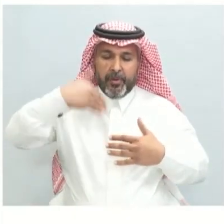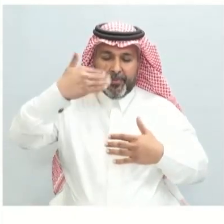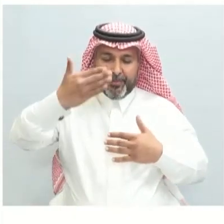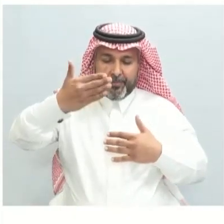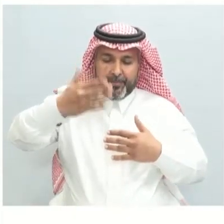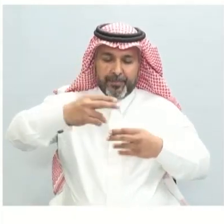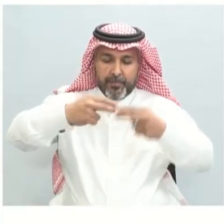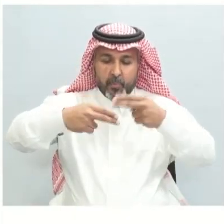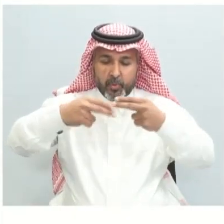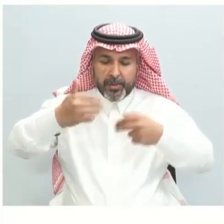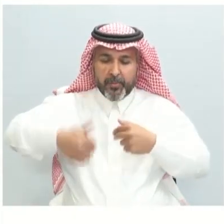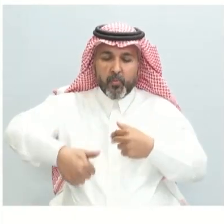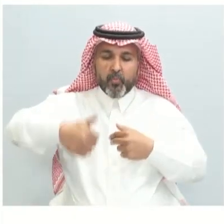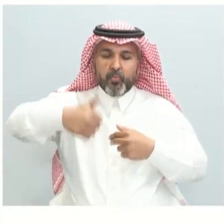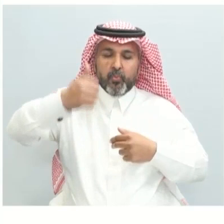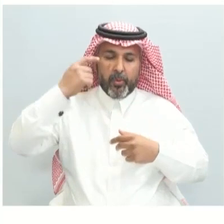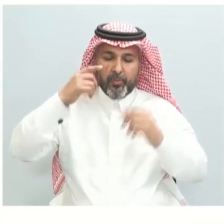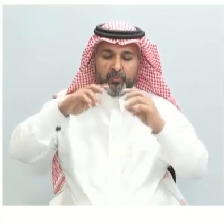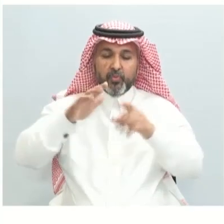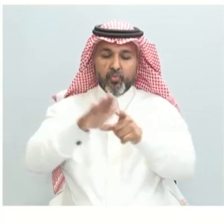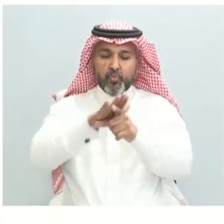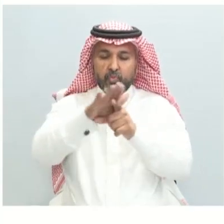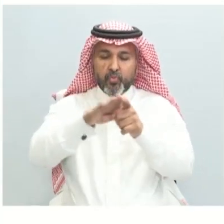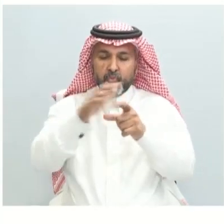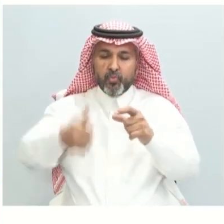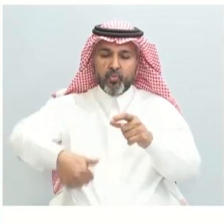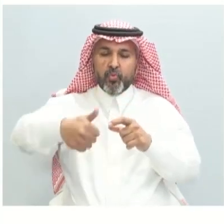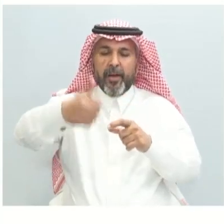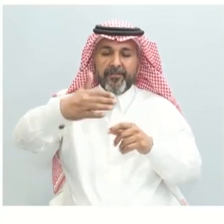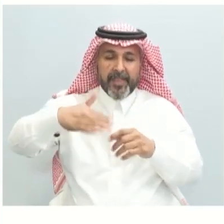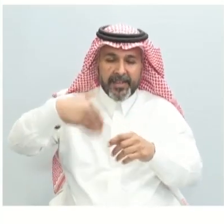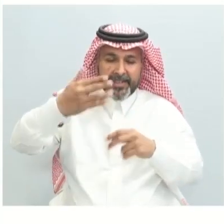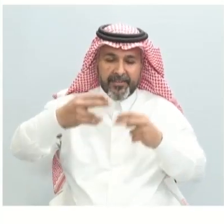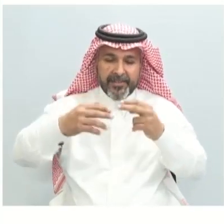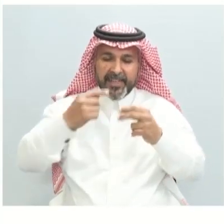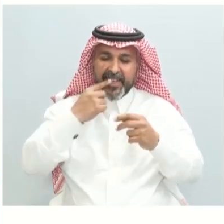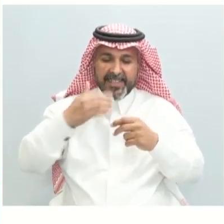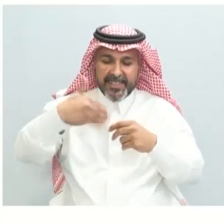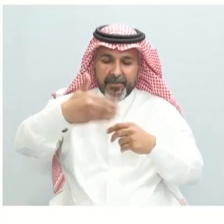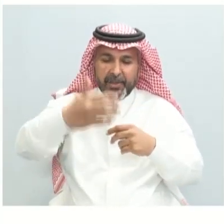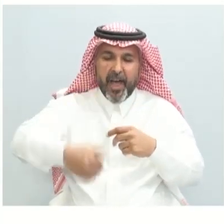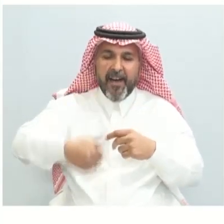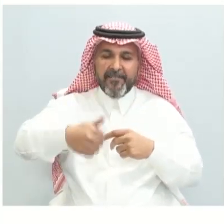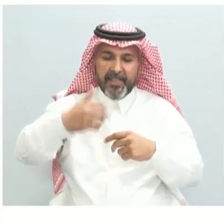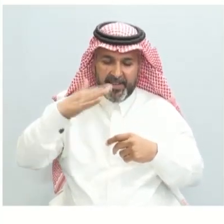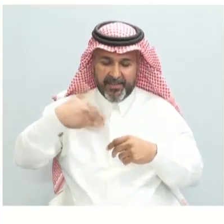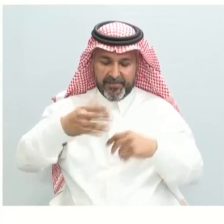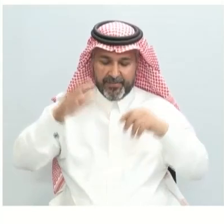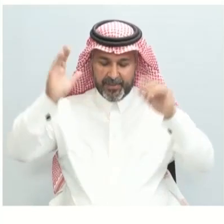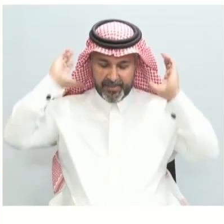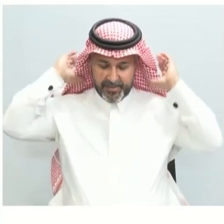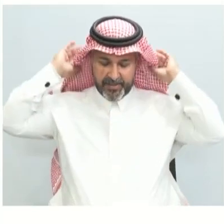الافتخار بمنجزات الوطن الافتخار بمنجزات الوطن وما حققه